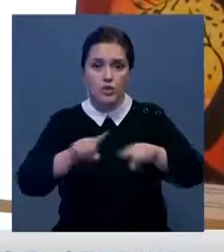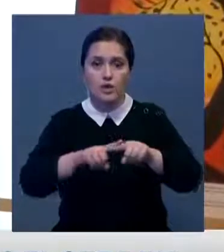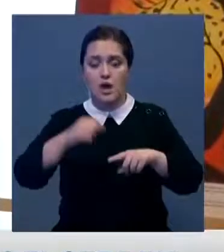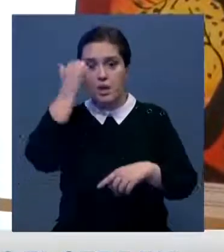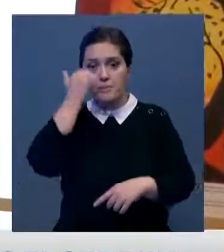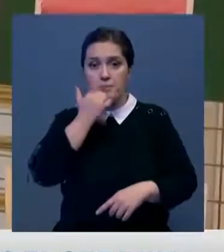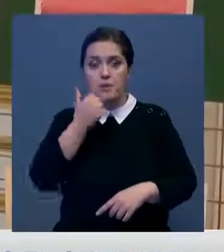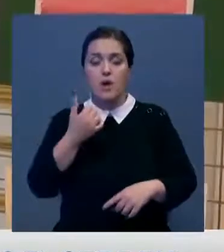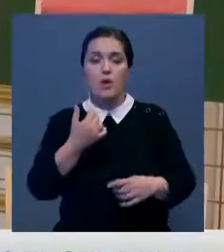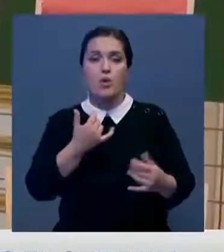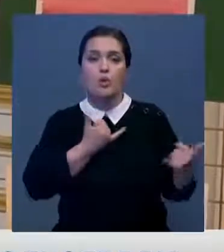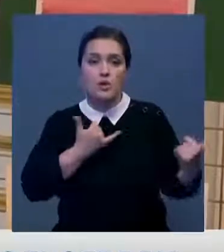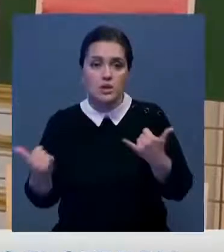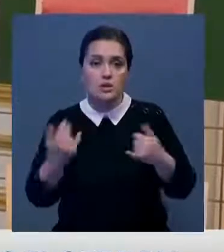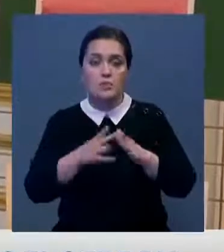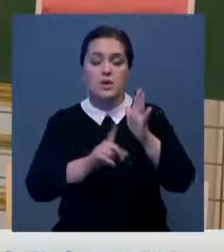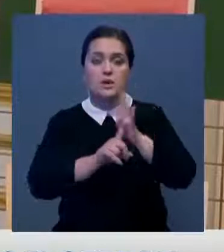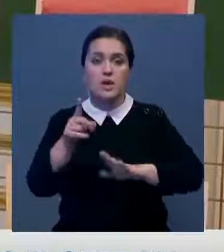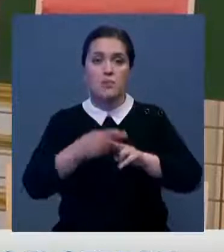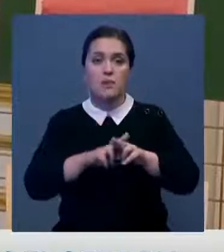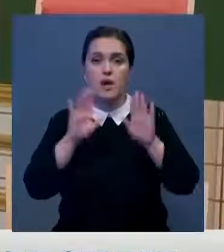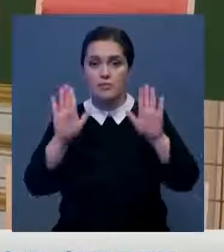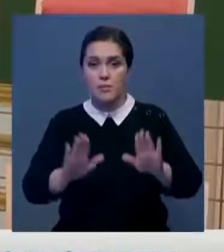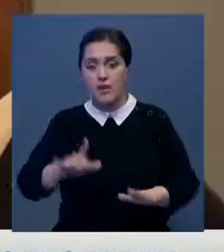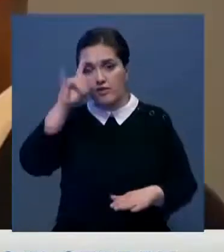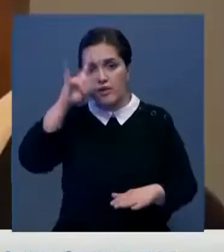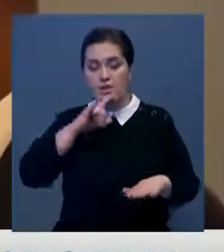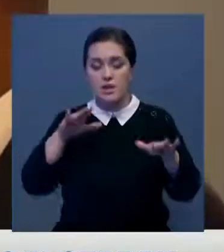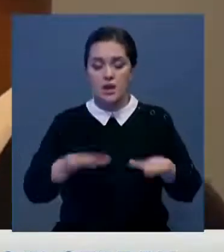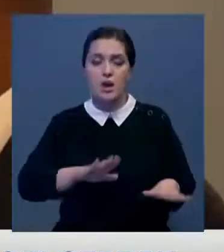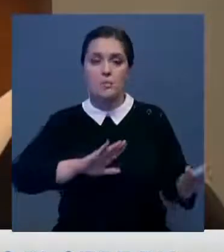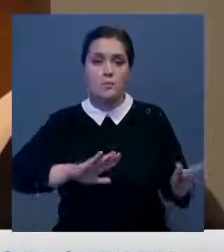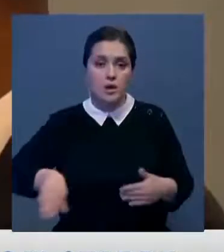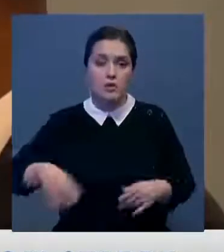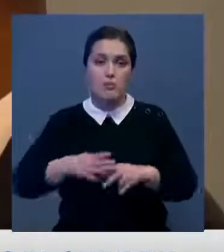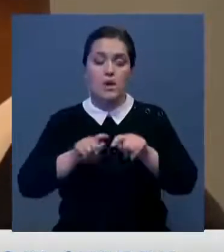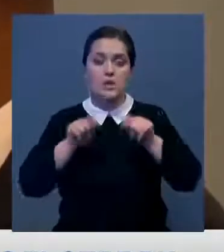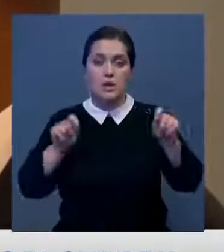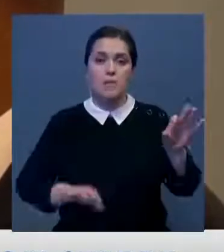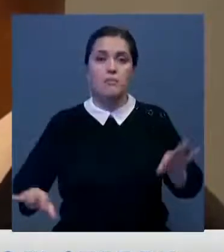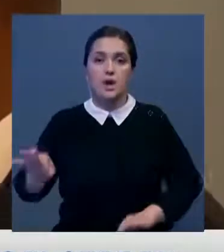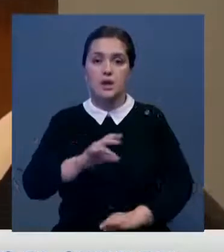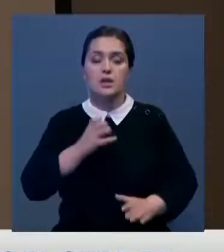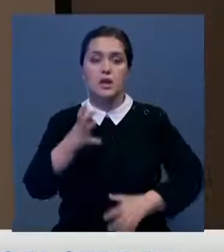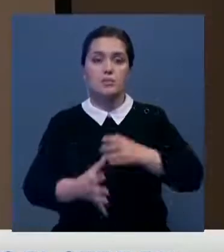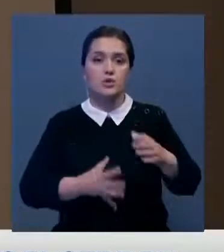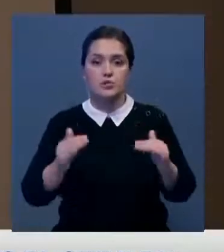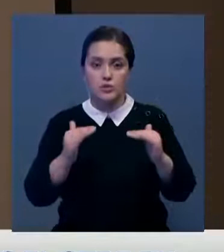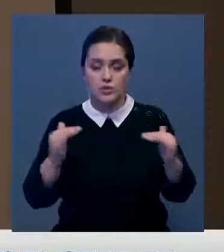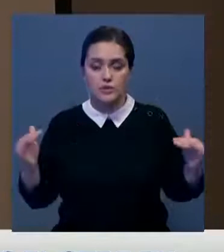Алакан» удалось благодаря этому сначала провести серию выставок в Казахстане, а затем запустить проект уже на международном уровне.